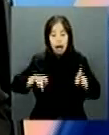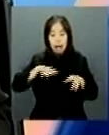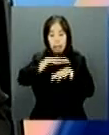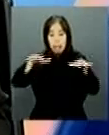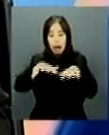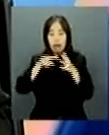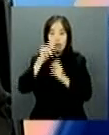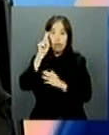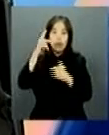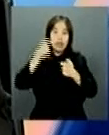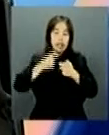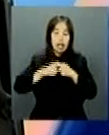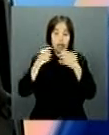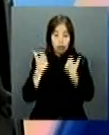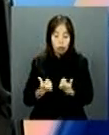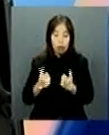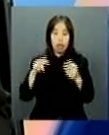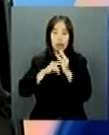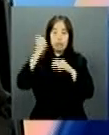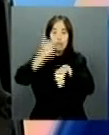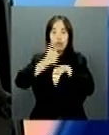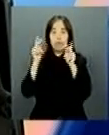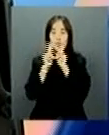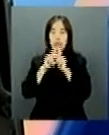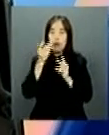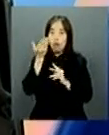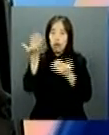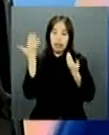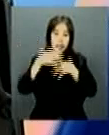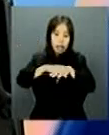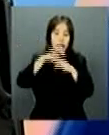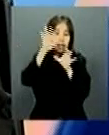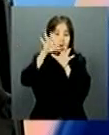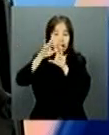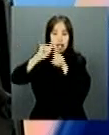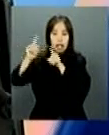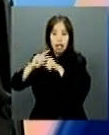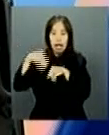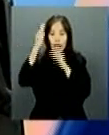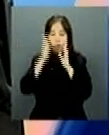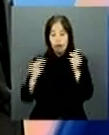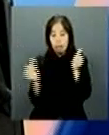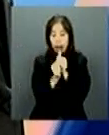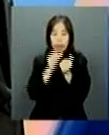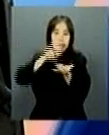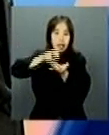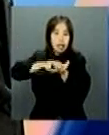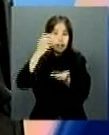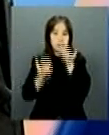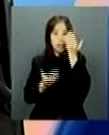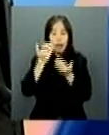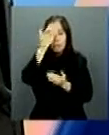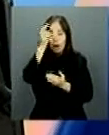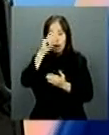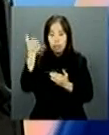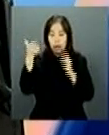งเสริมวิสาหกิจขนาดกลางและขนาดย่อมประสานสถาบันการเงินขอให้ใช้บุคคลค้ำประกันในการขอสินเชื่อหลังพบว่ามีผู้